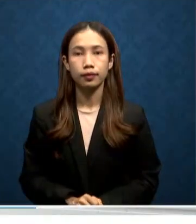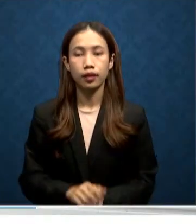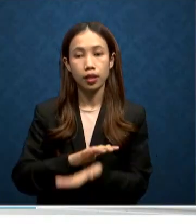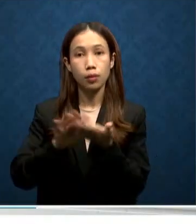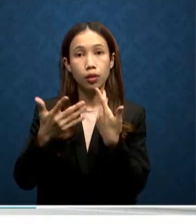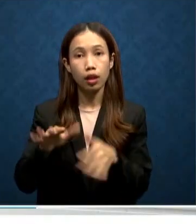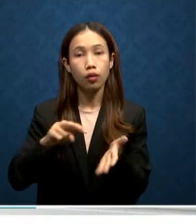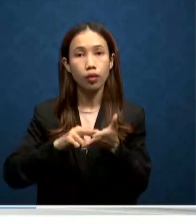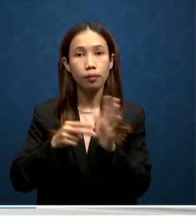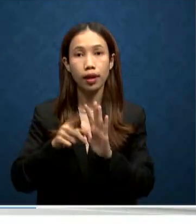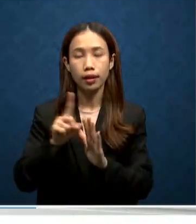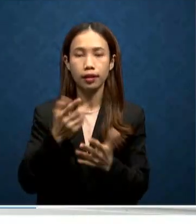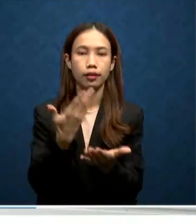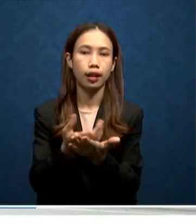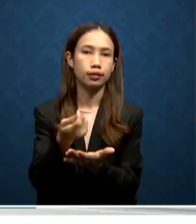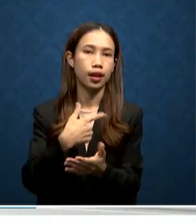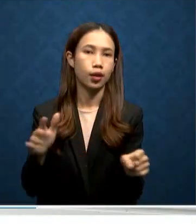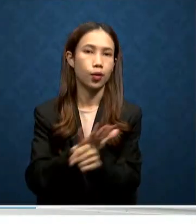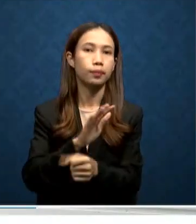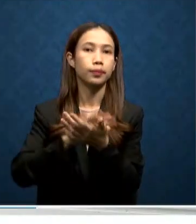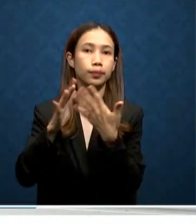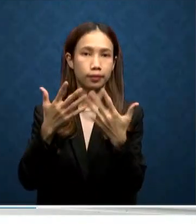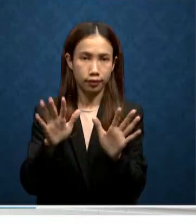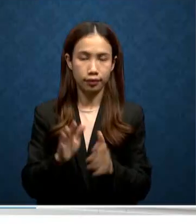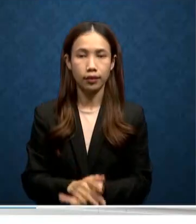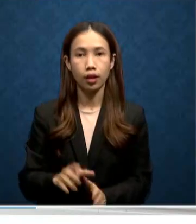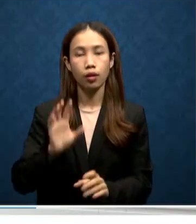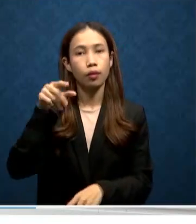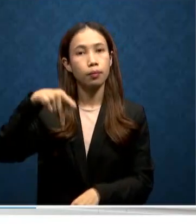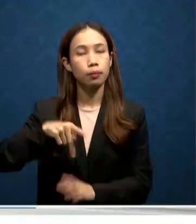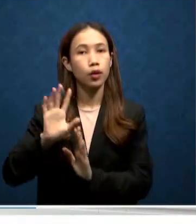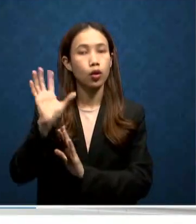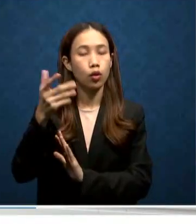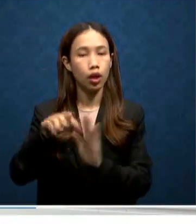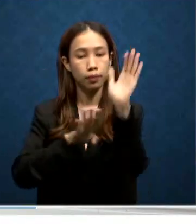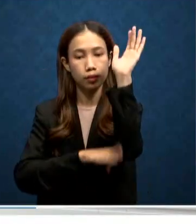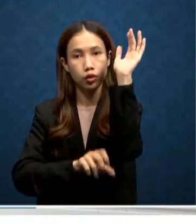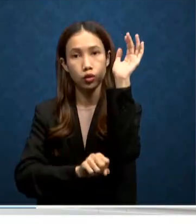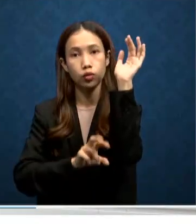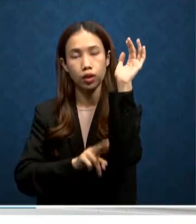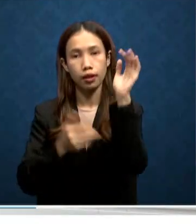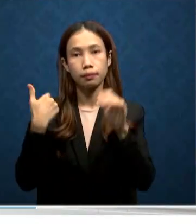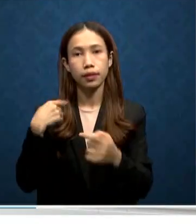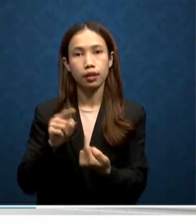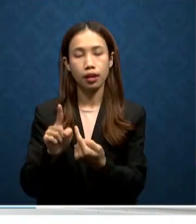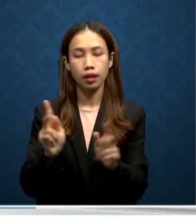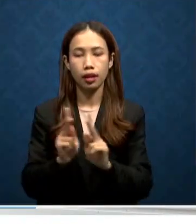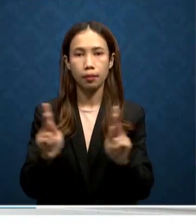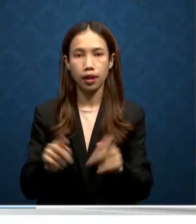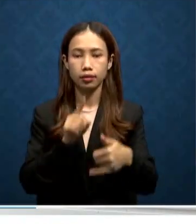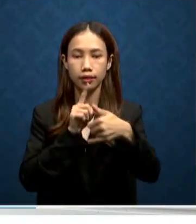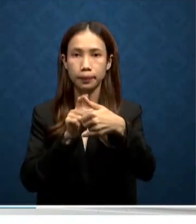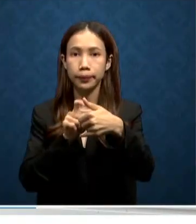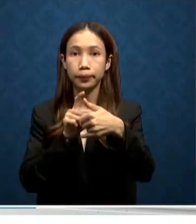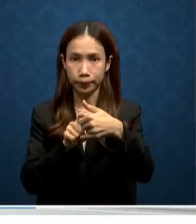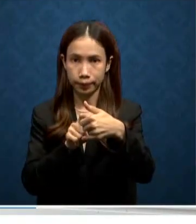นี้หมายถึงว่าเราได้เงินมาหมดแล้วนะครับส่วนพิโร่กับสุราชธานีมีการตั้งคณะกรรมการสอบข้อเท็จ